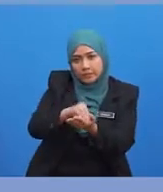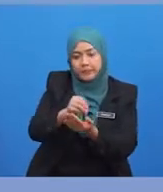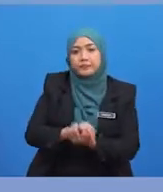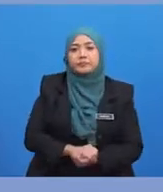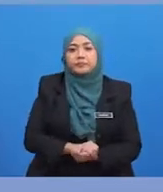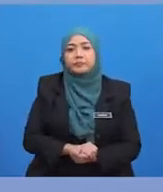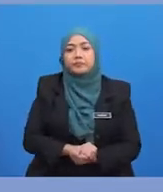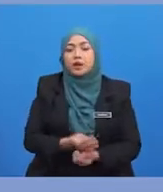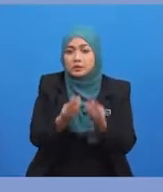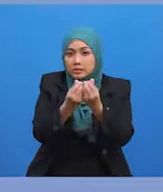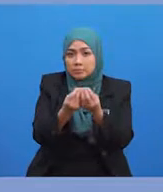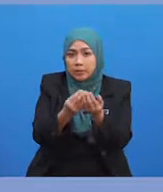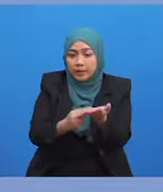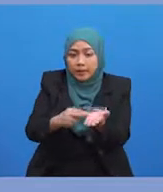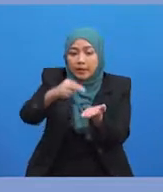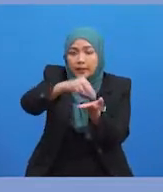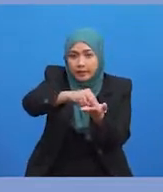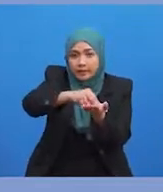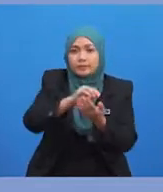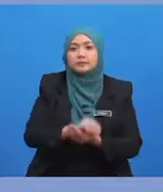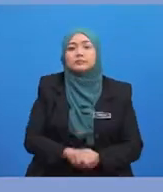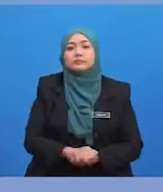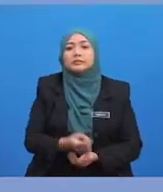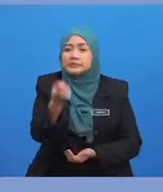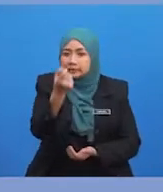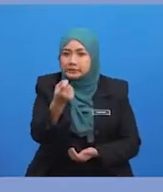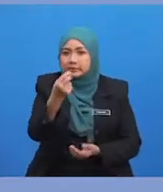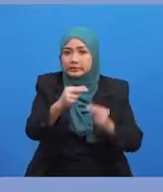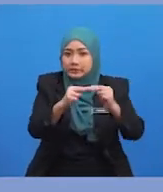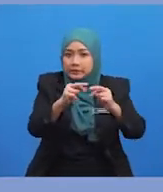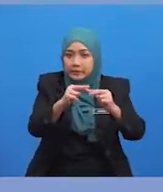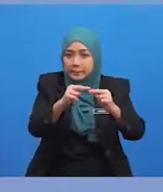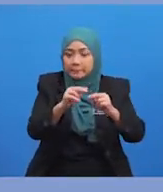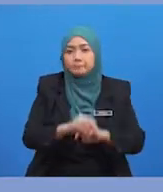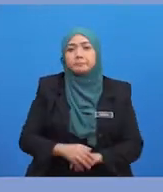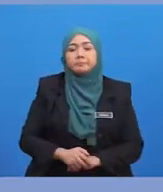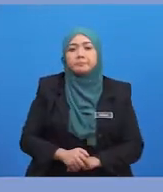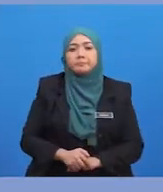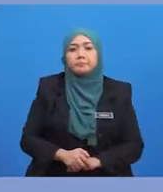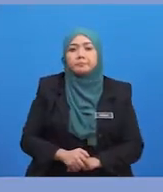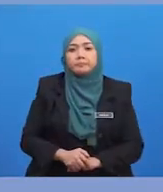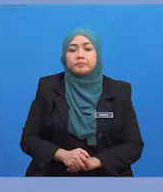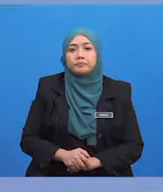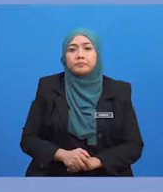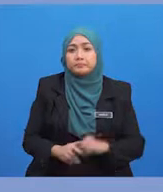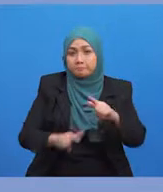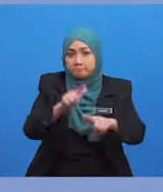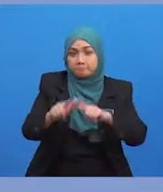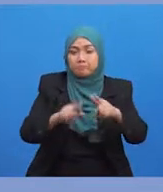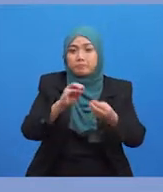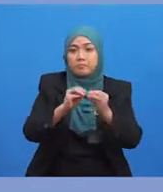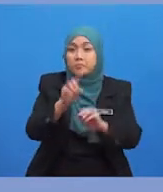sudu teh serbuk penaik dan sedikit garam. Langkah-langkahnya adalah seperti